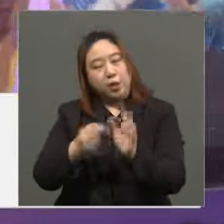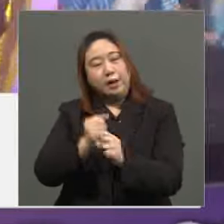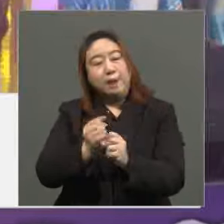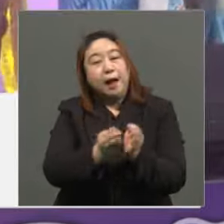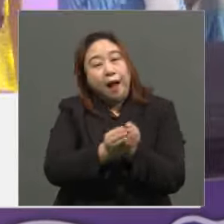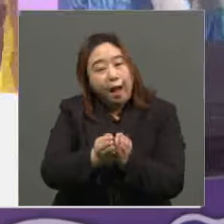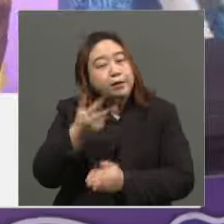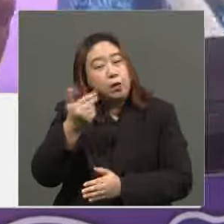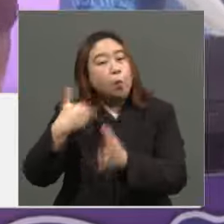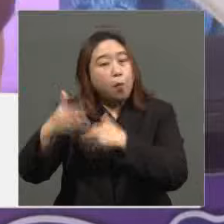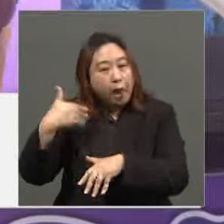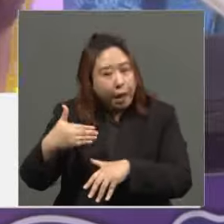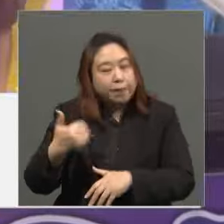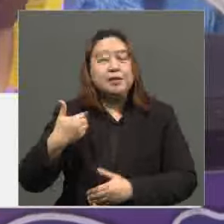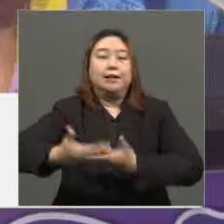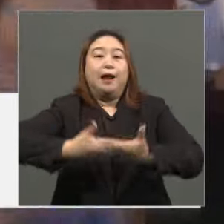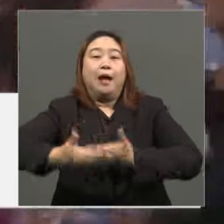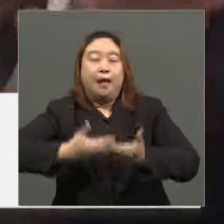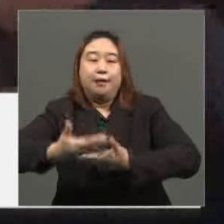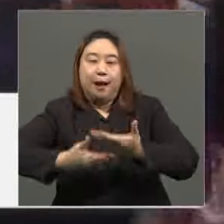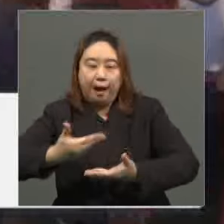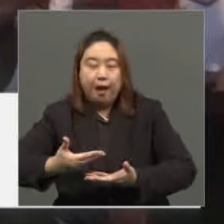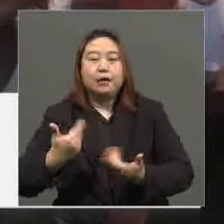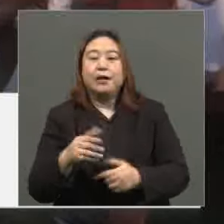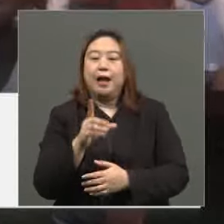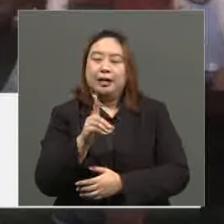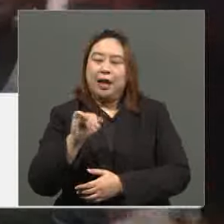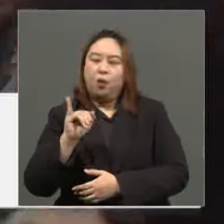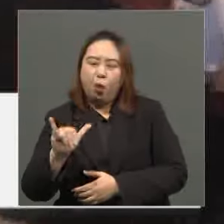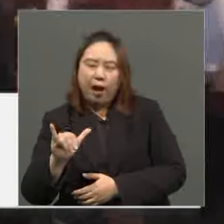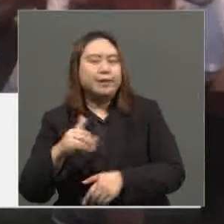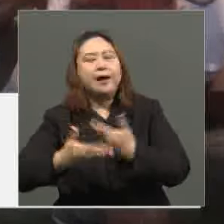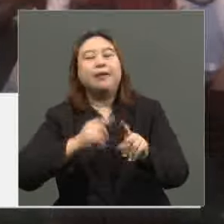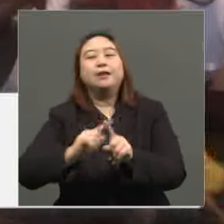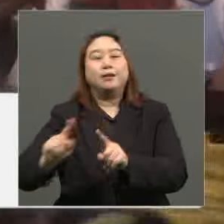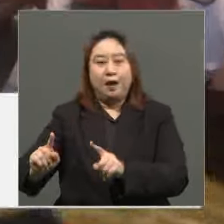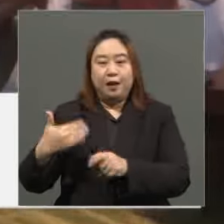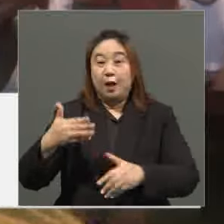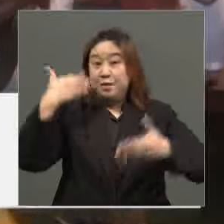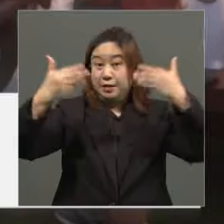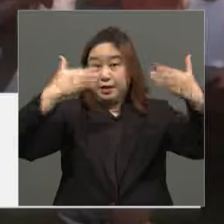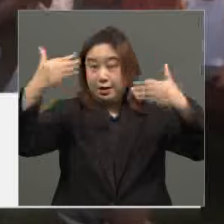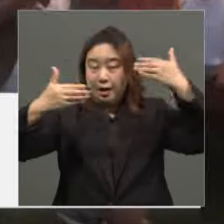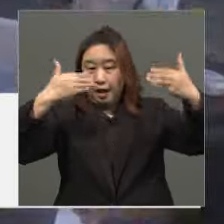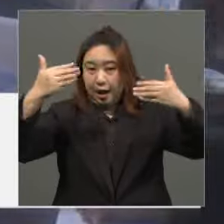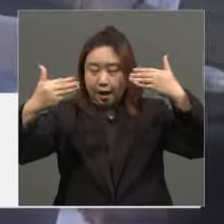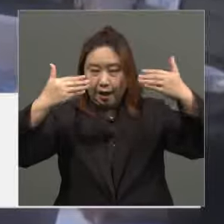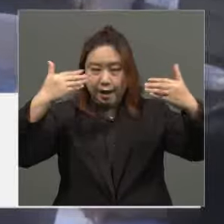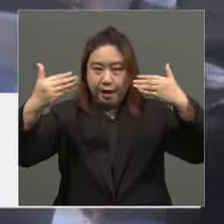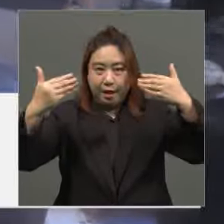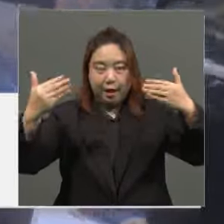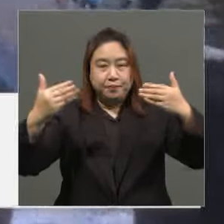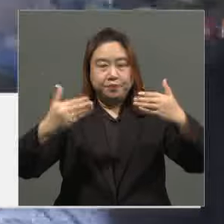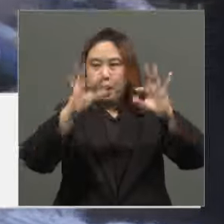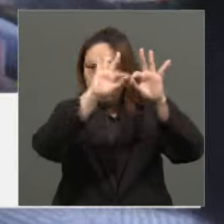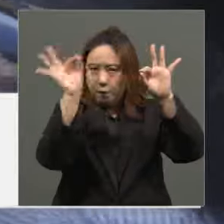กรรมตลาดนัดวัฒนธรรมสร้างสรรค์งานคราฟต์และงาน DIY ต่างๆรวมทั้งนิทรรศการการเผยแพร่คุณค่าสาระความสำคัญ